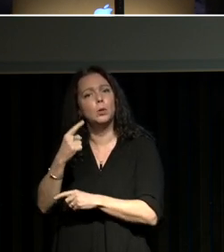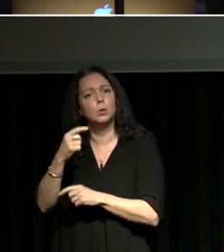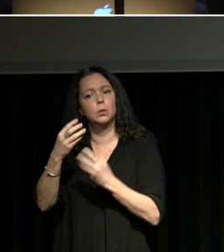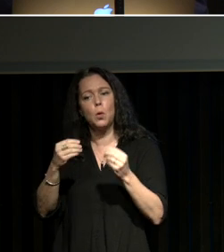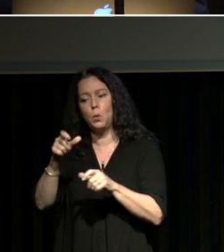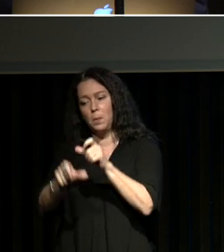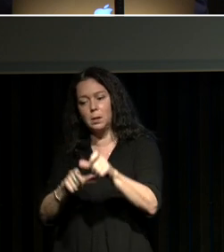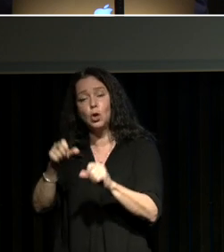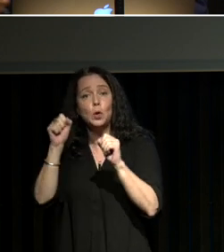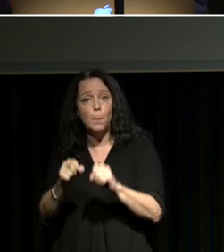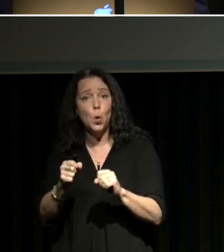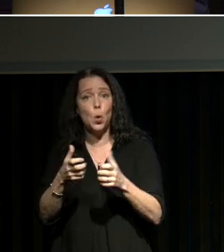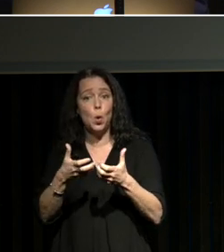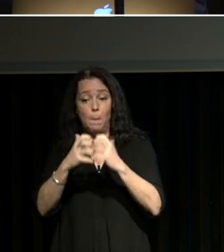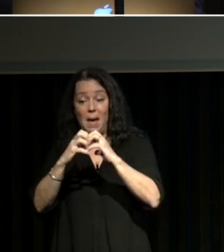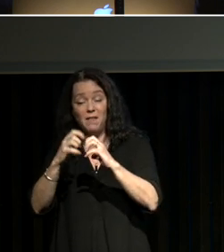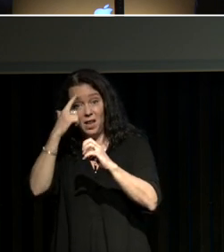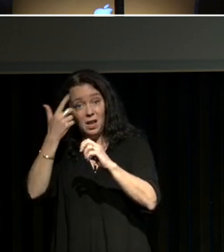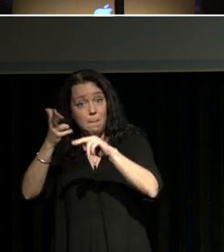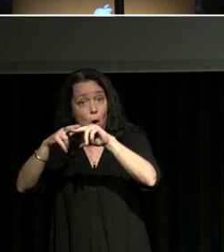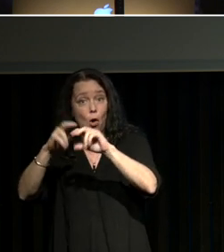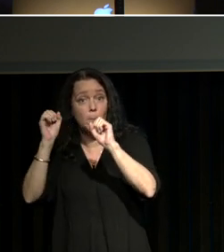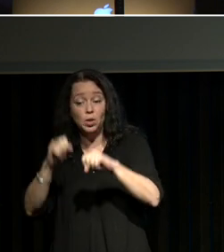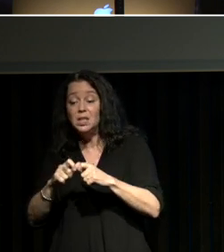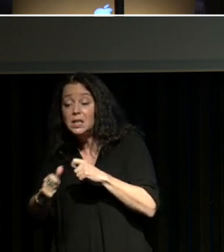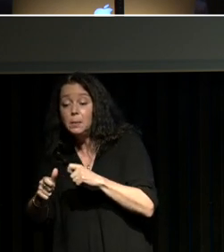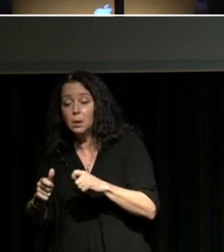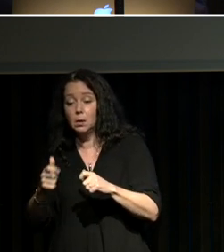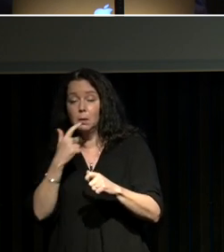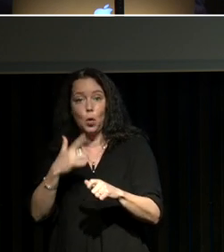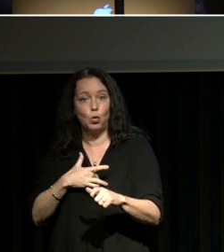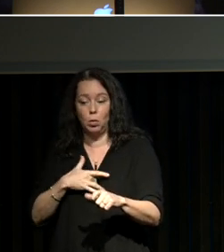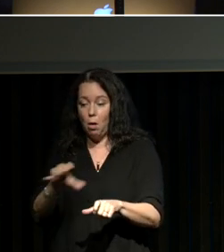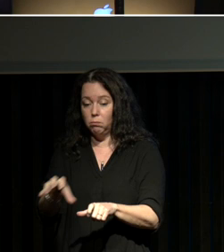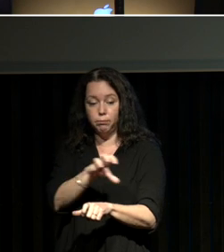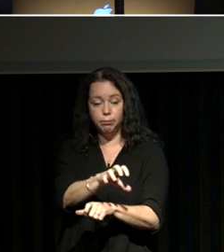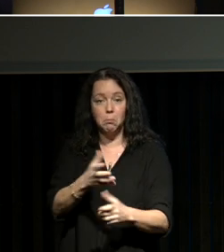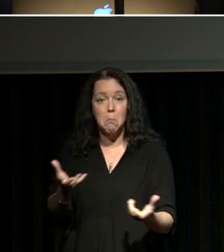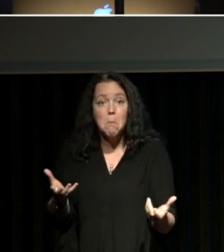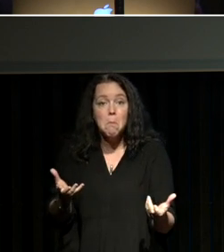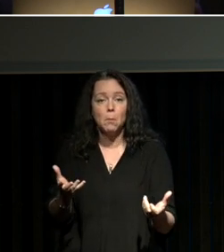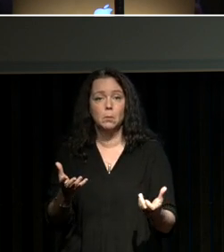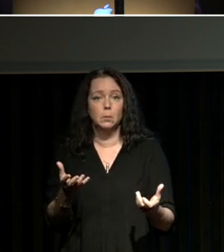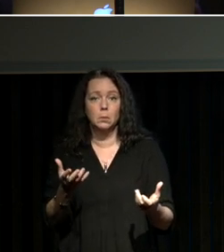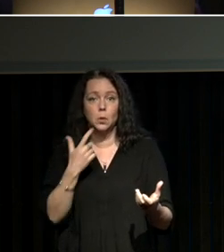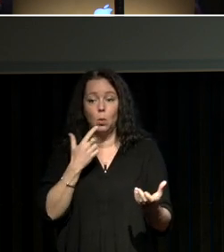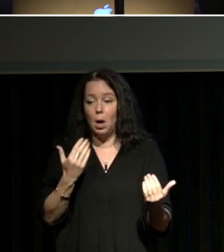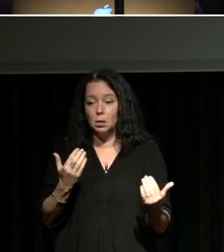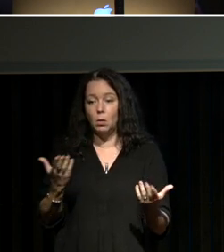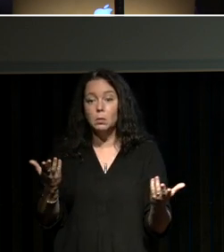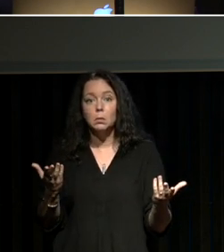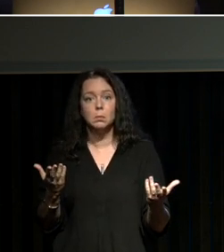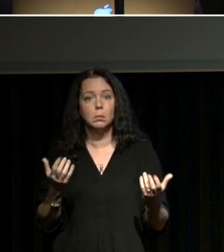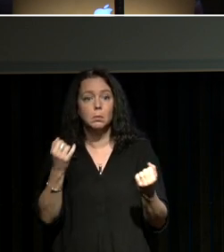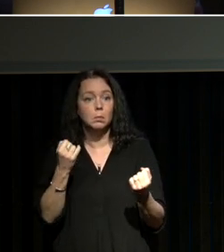mort encéphalique, et on ne peut pas faire pratiquement pas de prélèvement cardiaque, donc c'est pas éthique aussi de ne pas attendre, parce que sinon ça